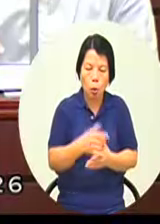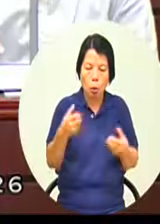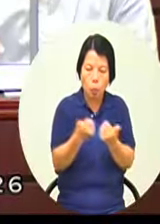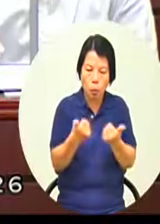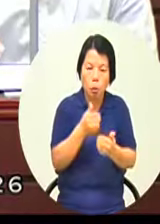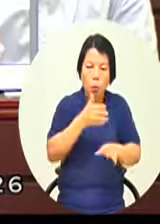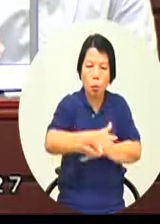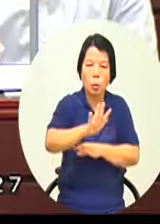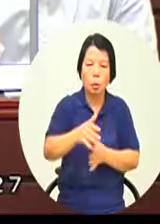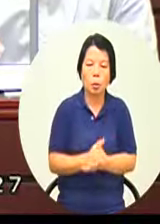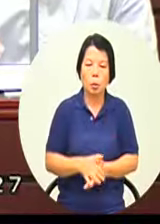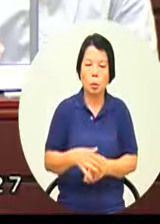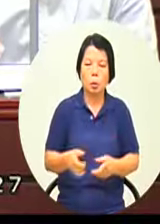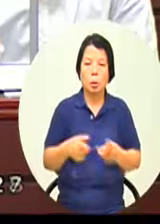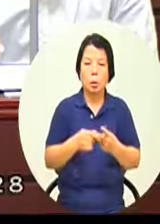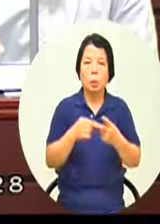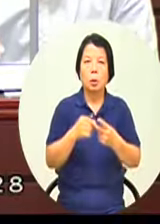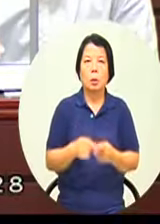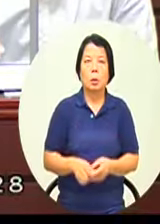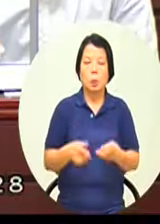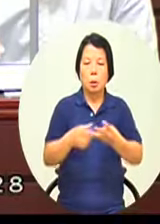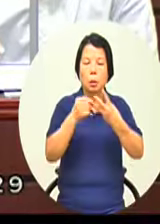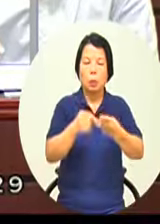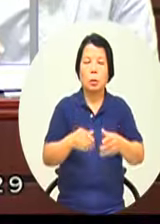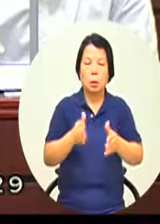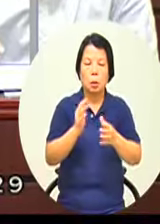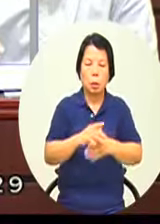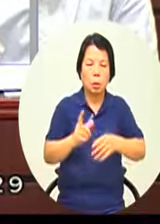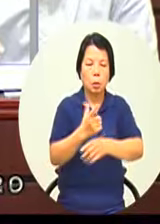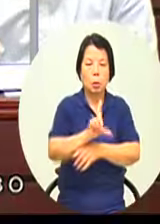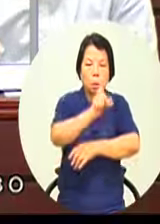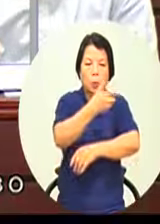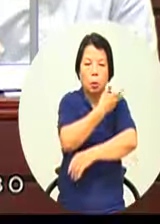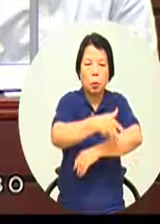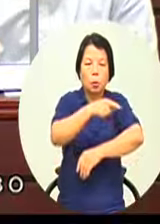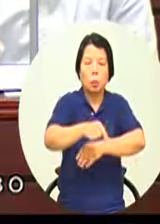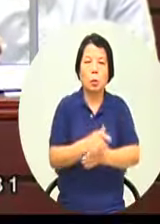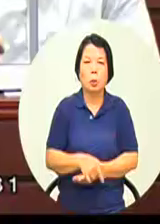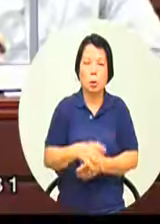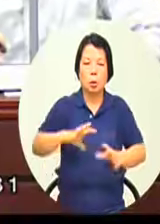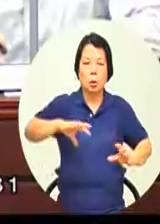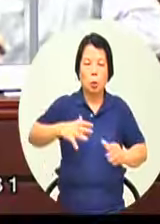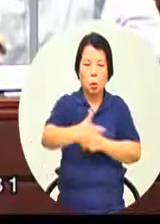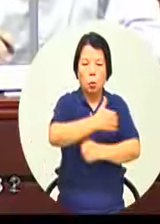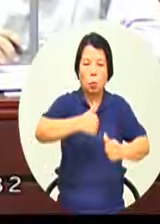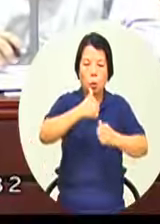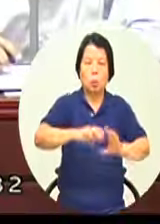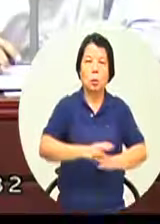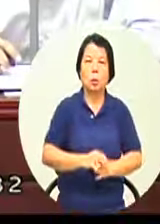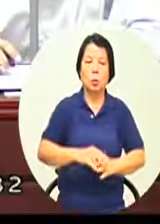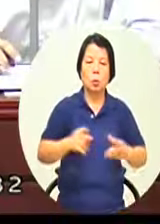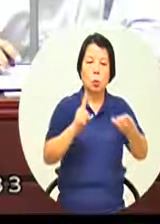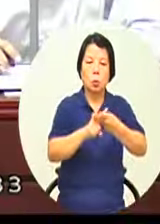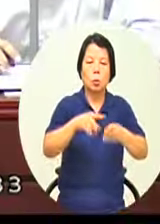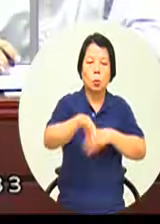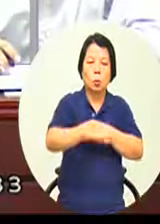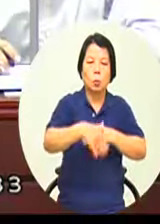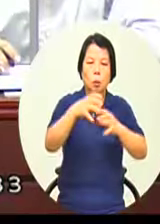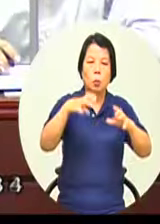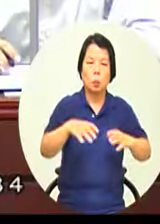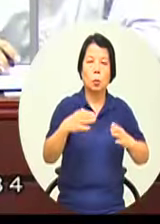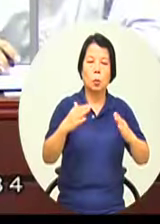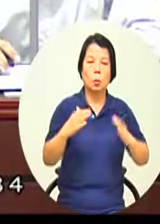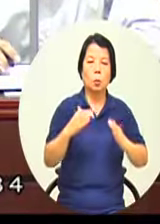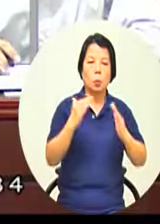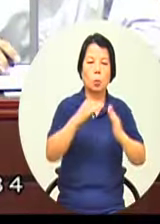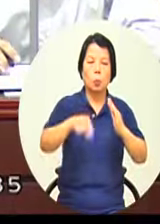第三阶段就是在整个更上游的这个区域，像试运主场馆这个区域，它的集水区，它会不会造成一